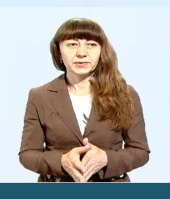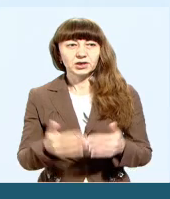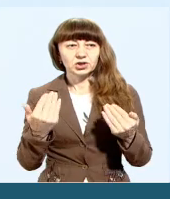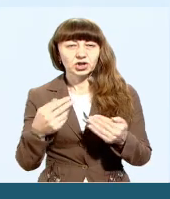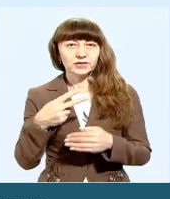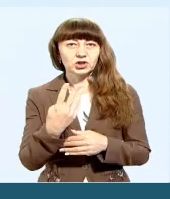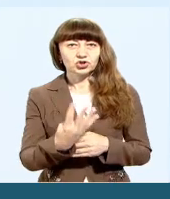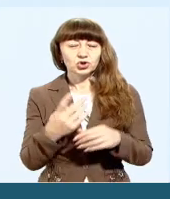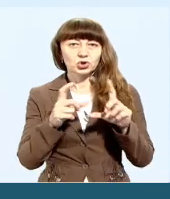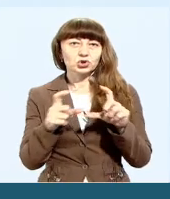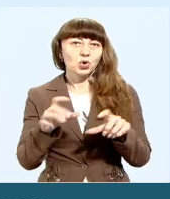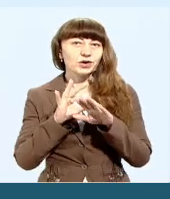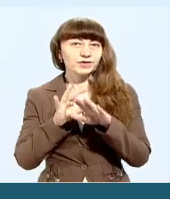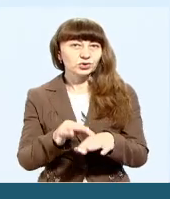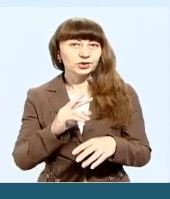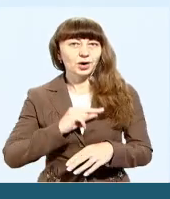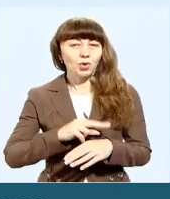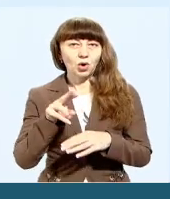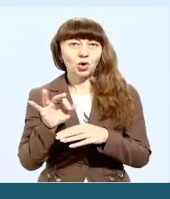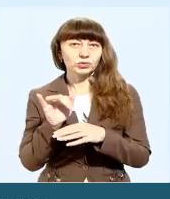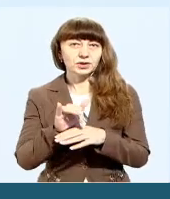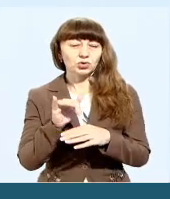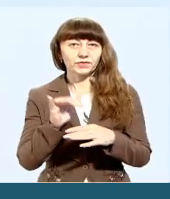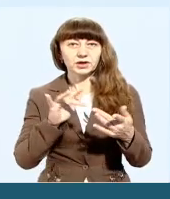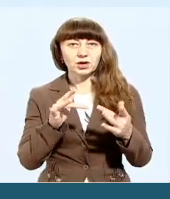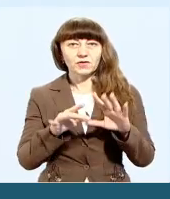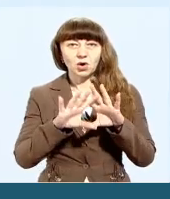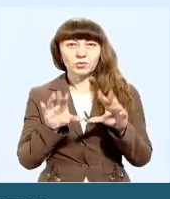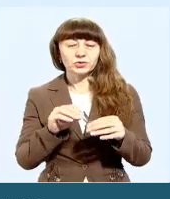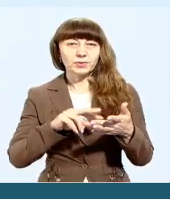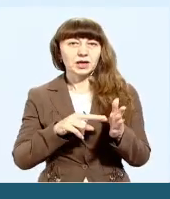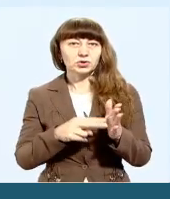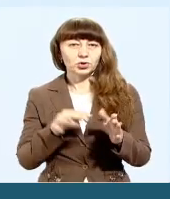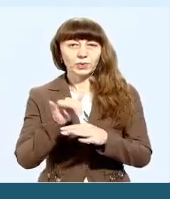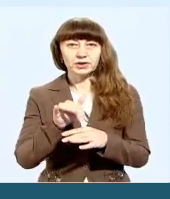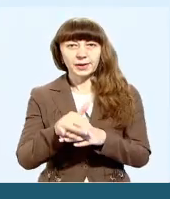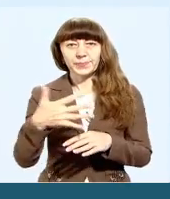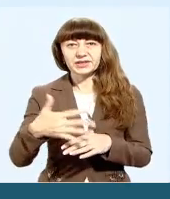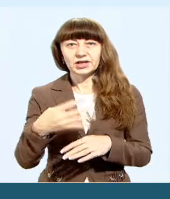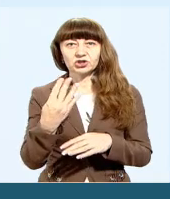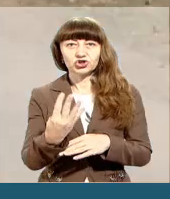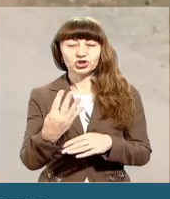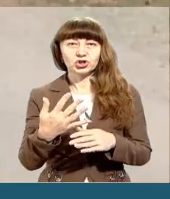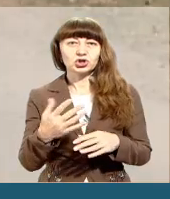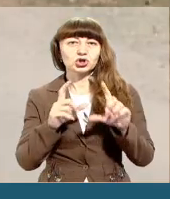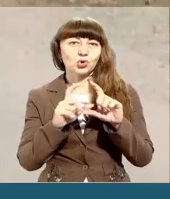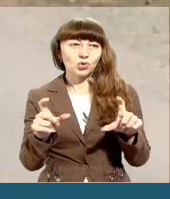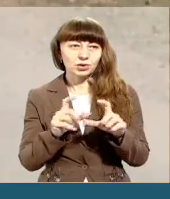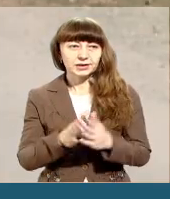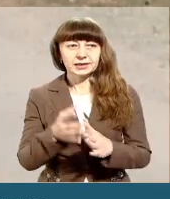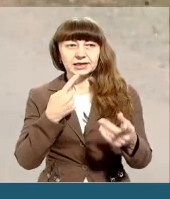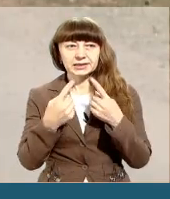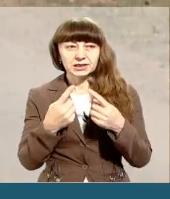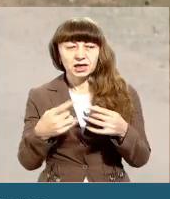Жалпы тағы да талшықты оптикалық байланыс желісіне 54 мектепті қосу жоспарда бар. Отырыста